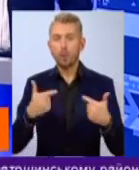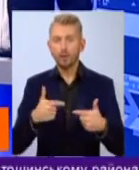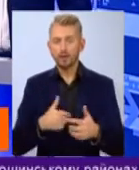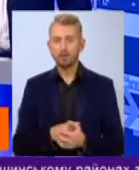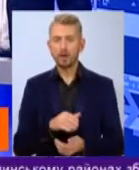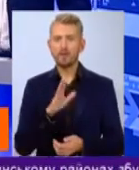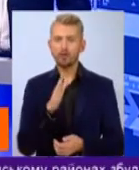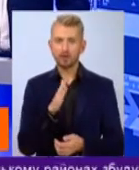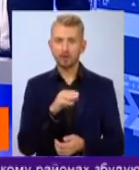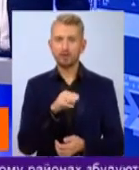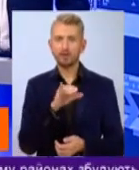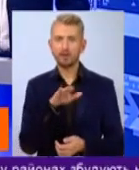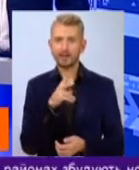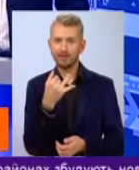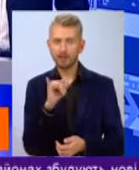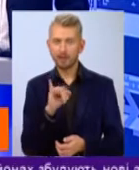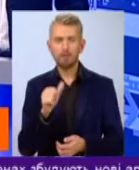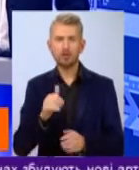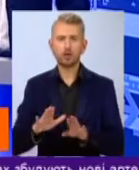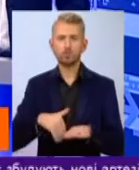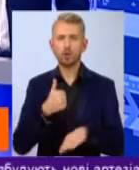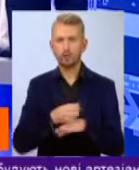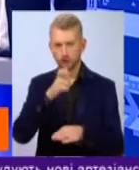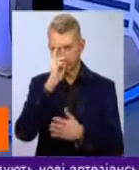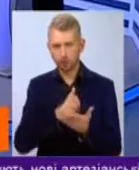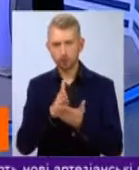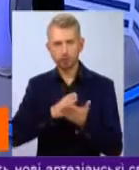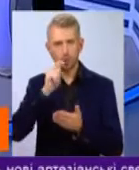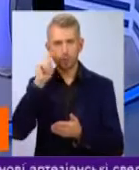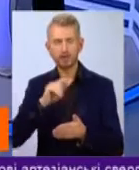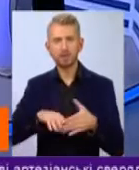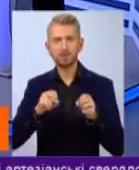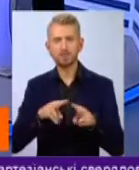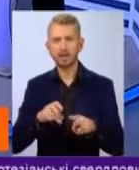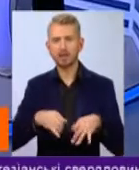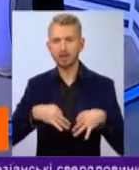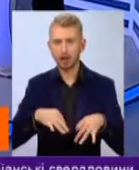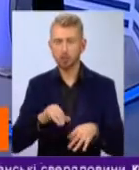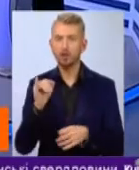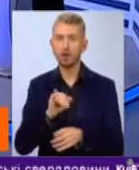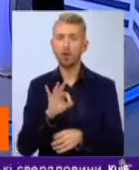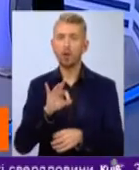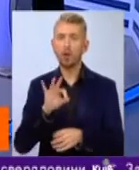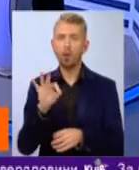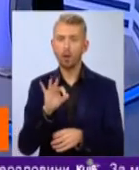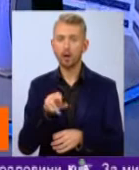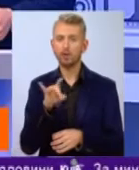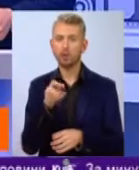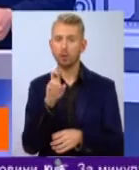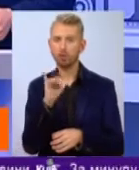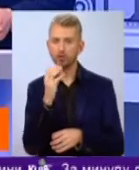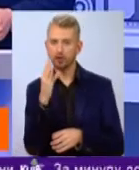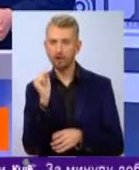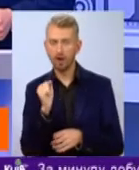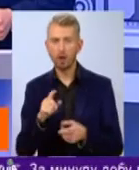завітав В'ячеслав Дідківський, перший заступник голови Державної служби України із безпеки на транспорті, та Ольга Дробишева,